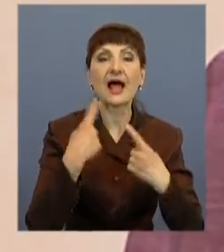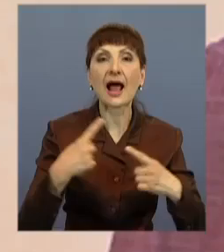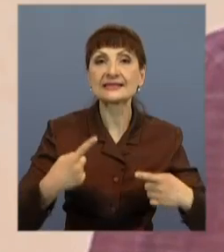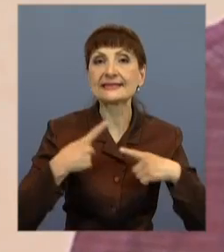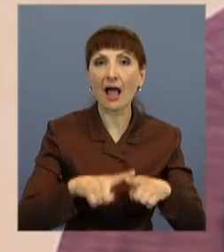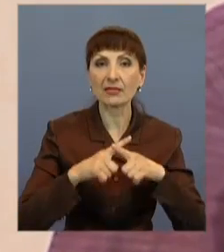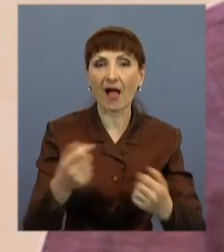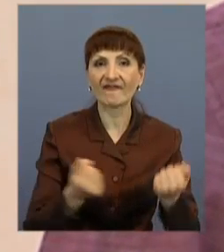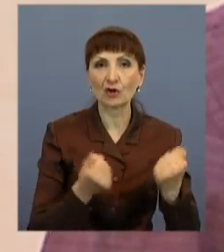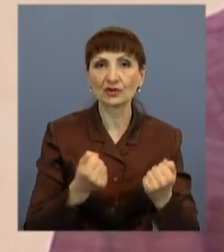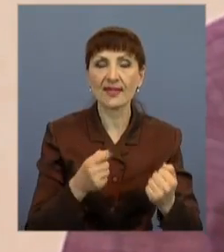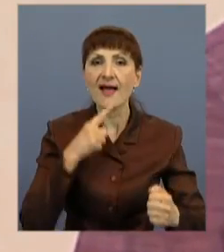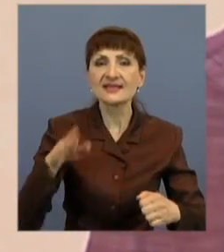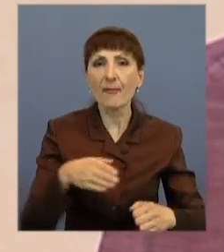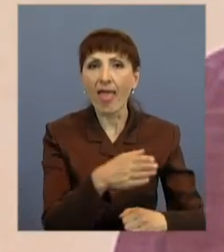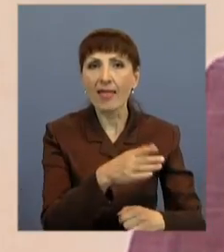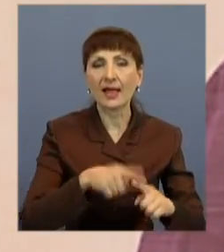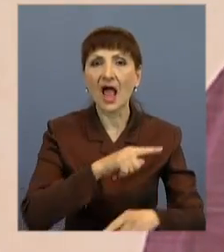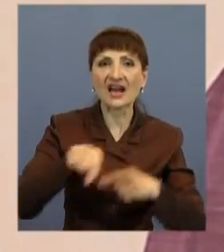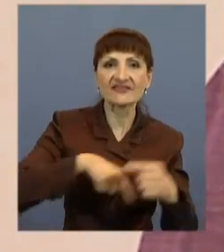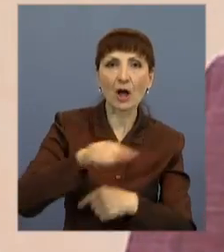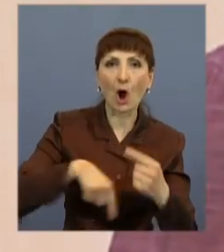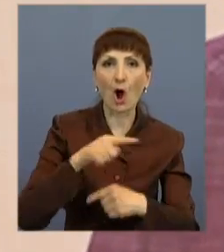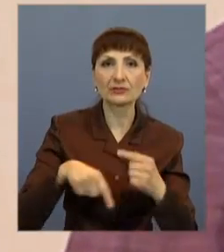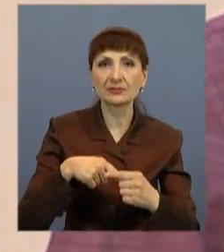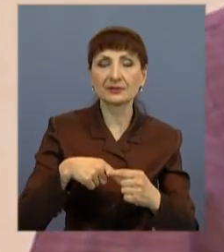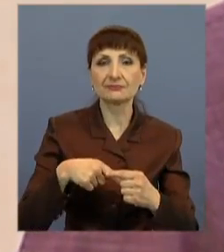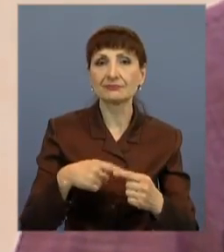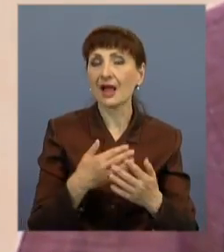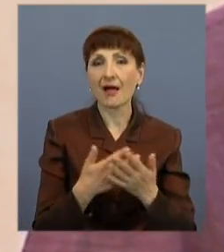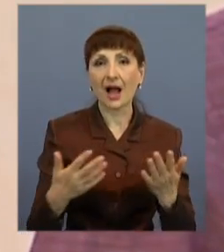То есть либо это езда змейкой, либо это разворот 360 градусов вокруг,